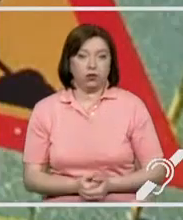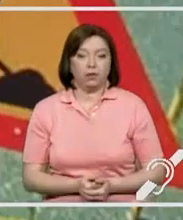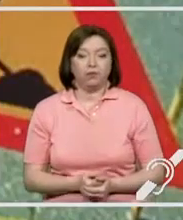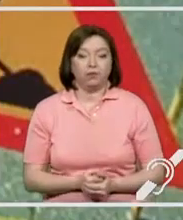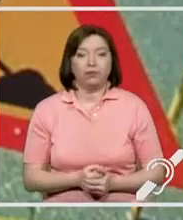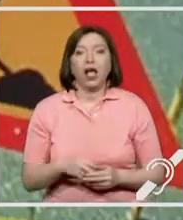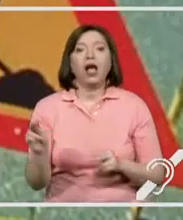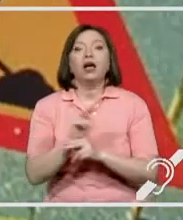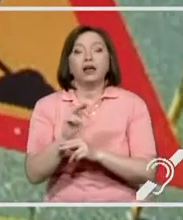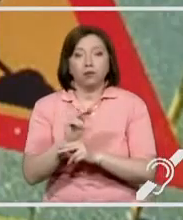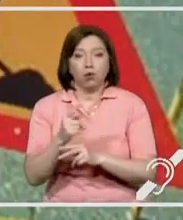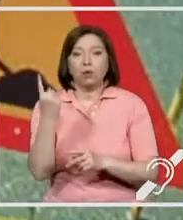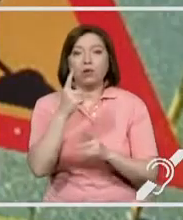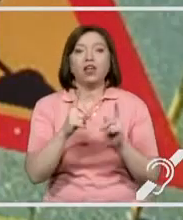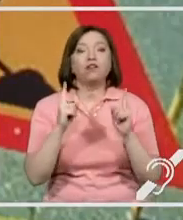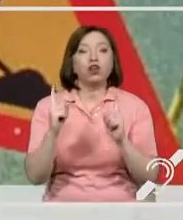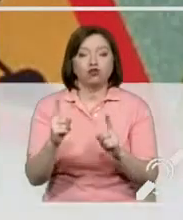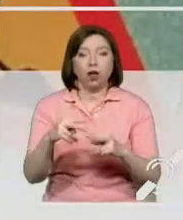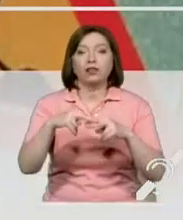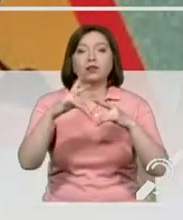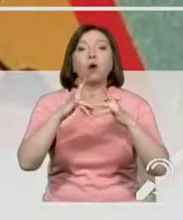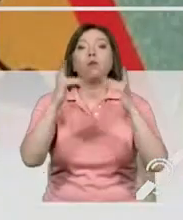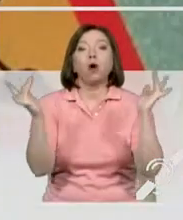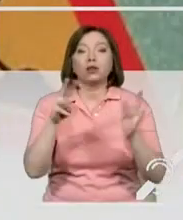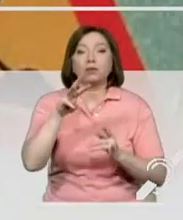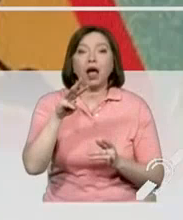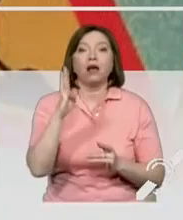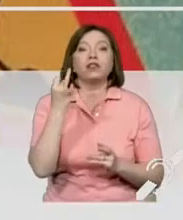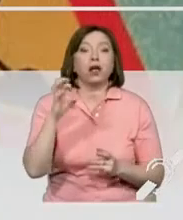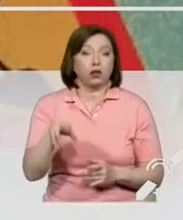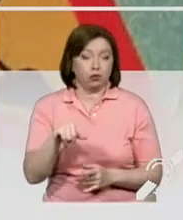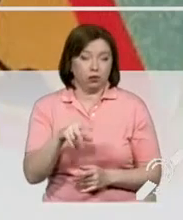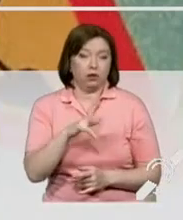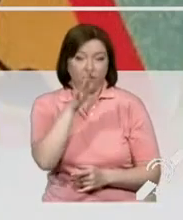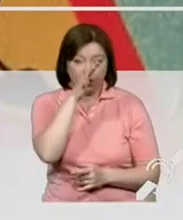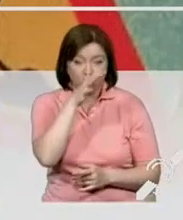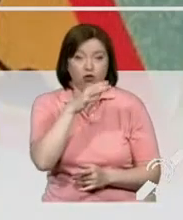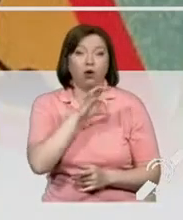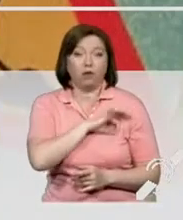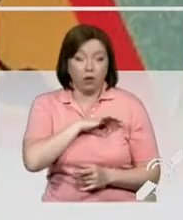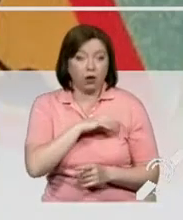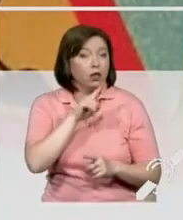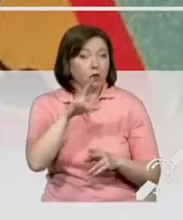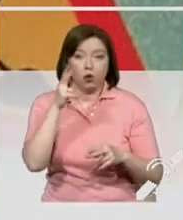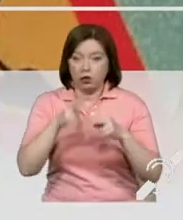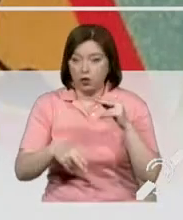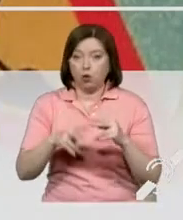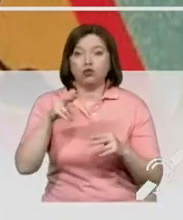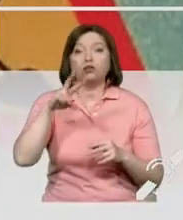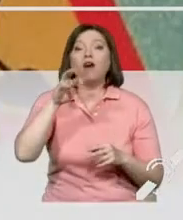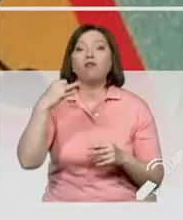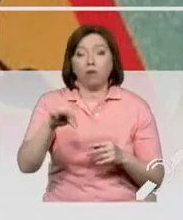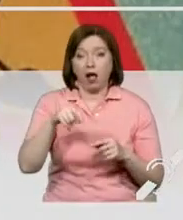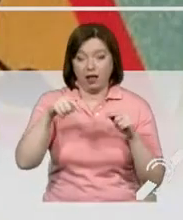lucrările la prima porțiune a podului de pe strada Mihai Viteazu din Chișinău nu vor fi gata Până la sfârșitul acestei luni așa cum au